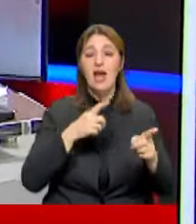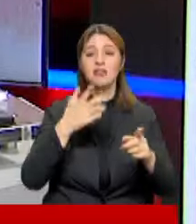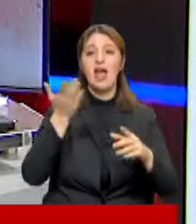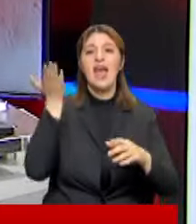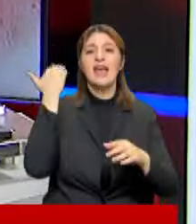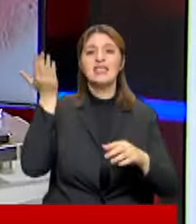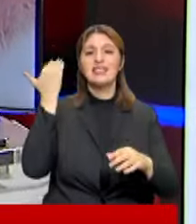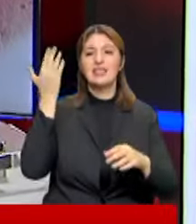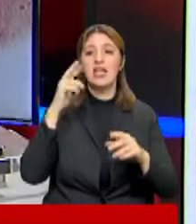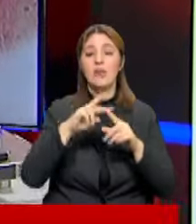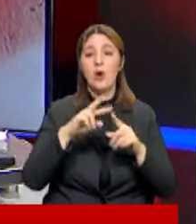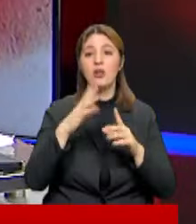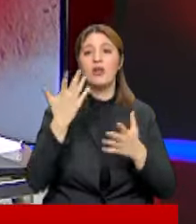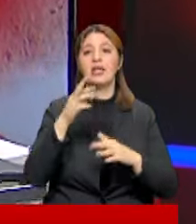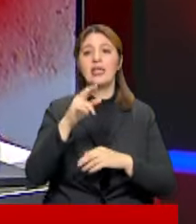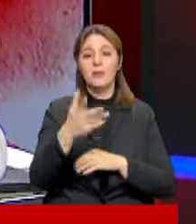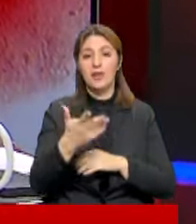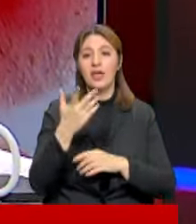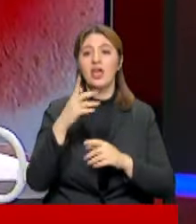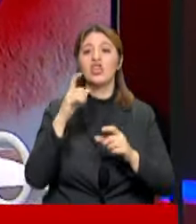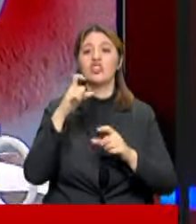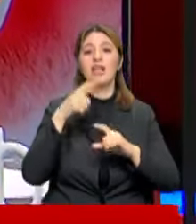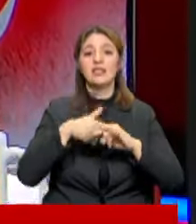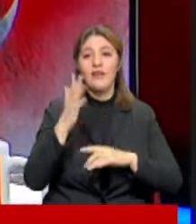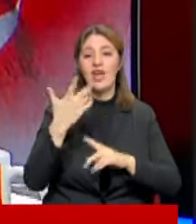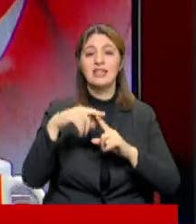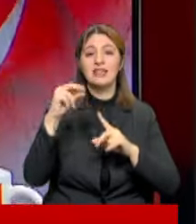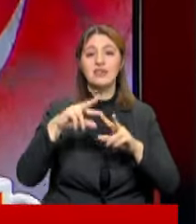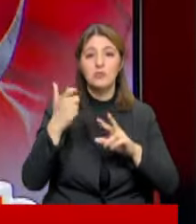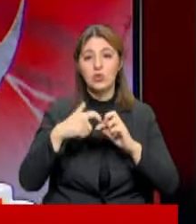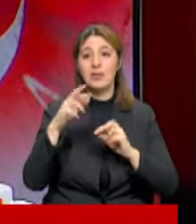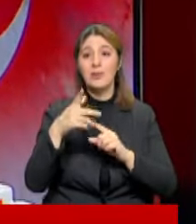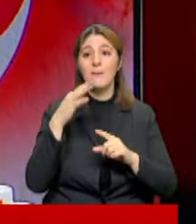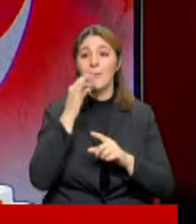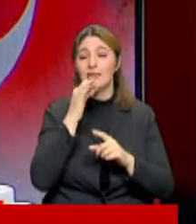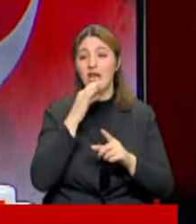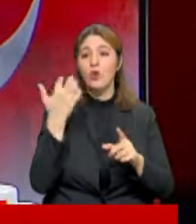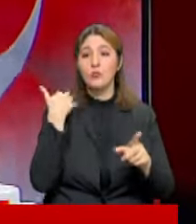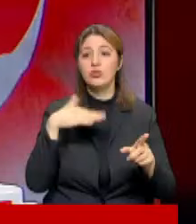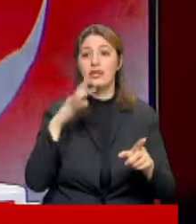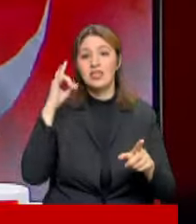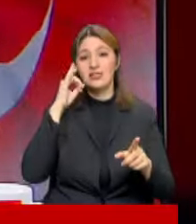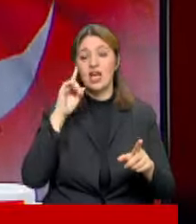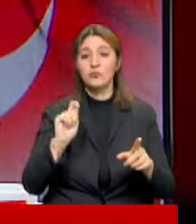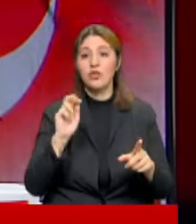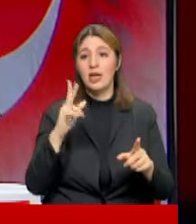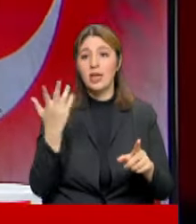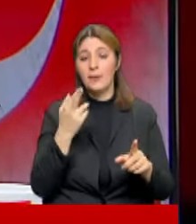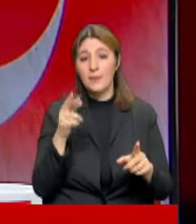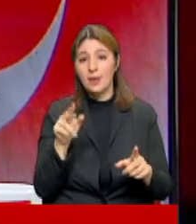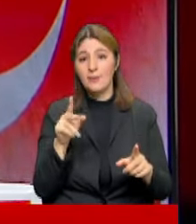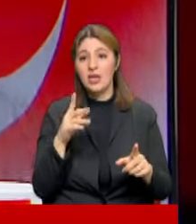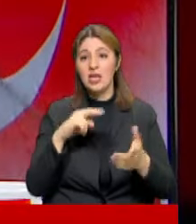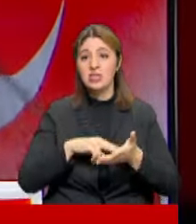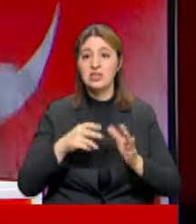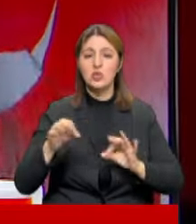Eee hanibal Cengiz Han ya da Timur benzer komutanlar kıskandıracak şekilde